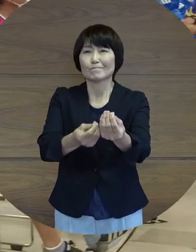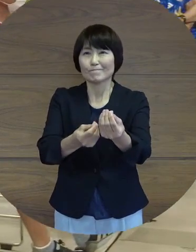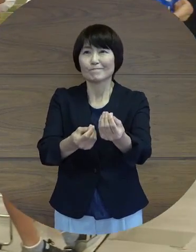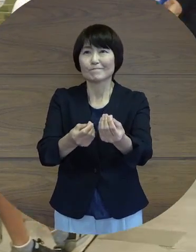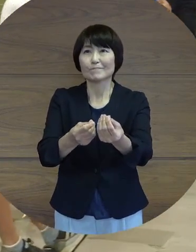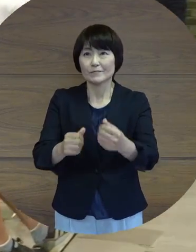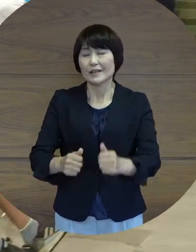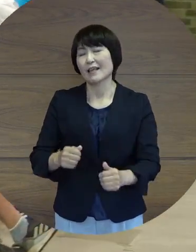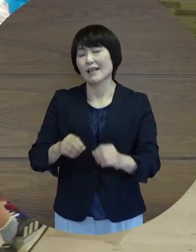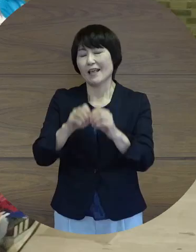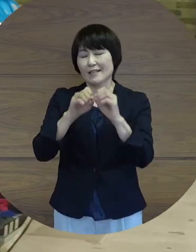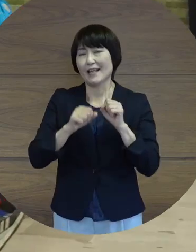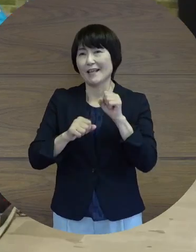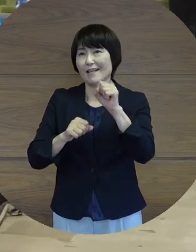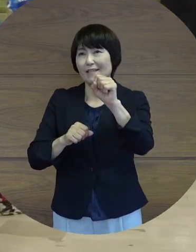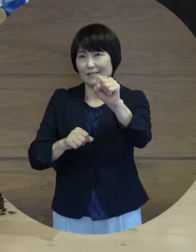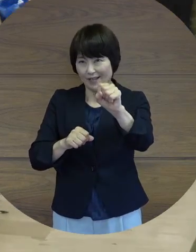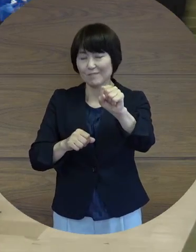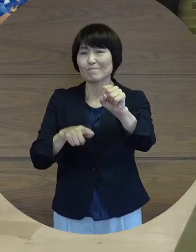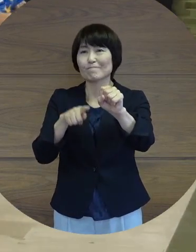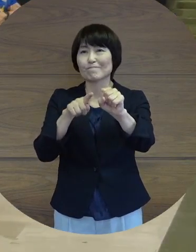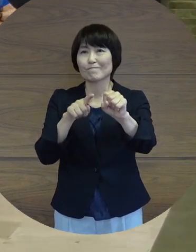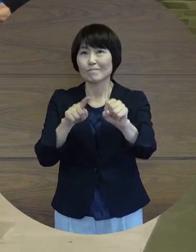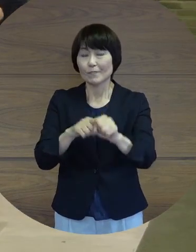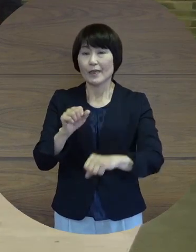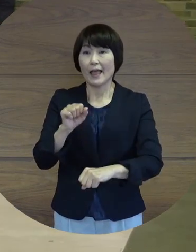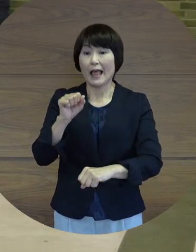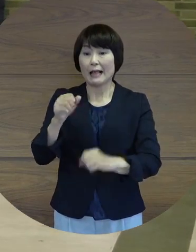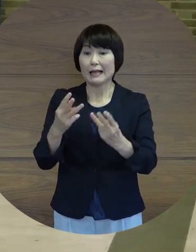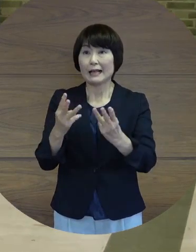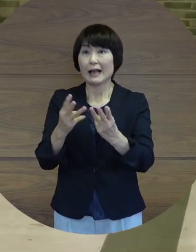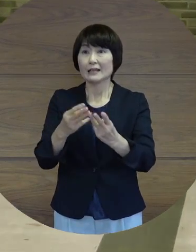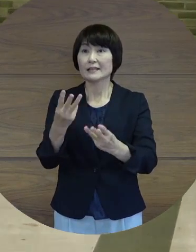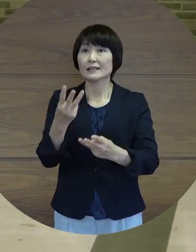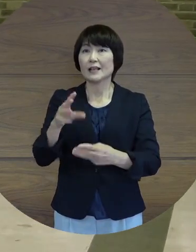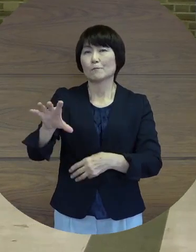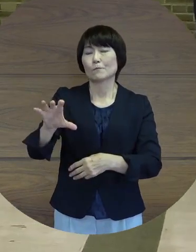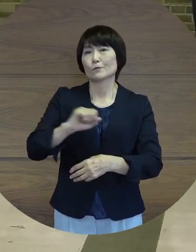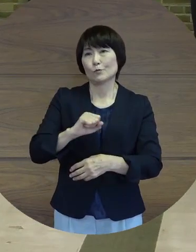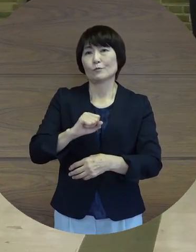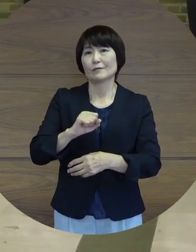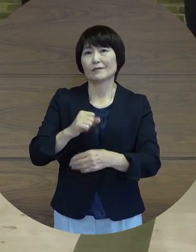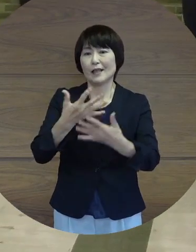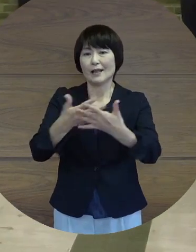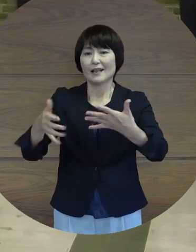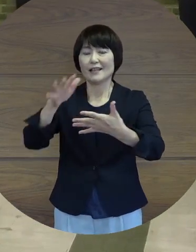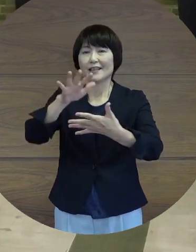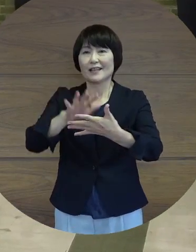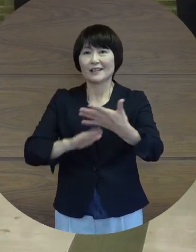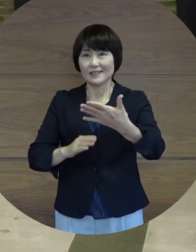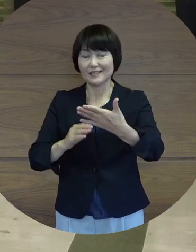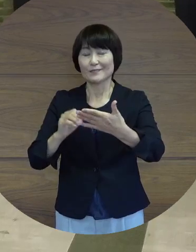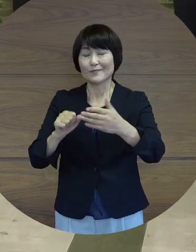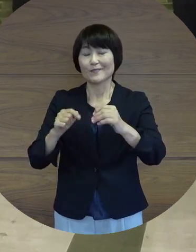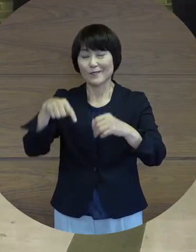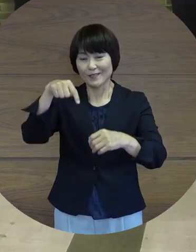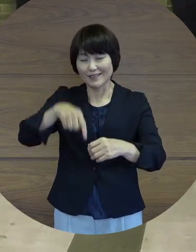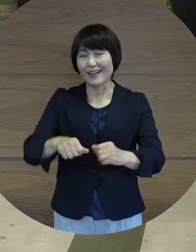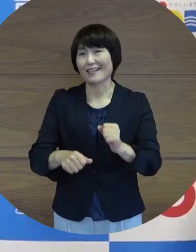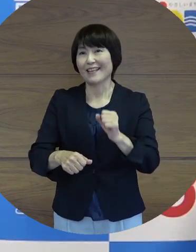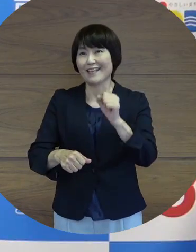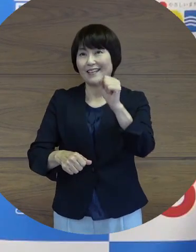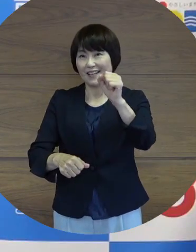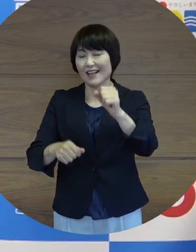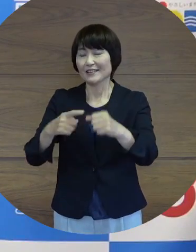結果的にこのグループリーグを勝ち抜いて決勝トーナメントに進出することができました。